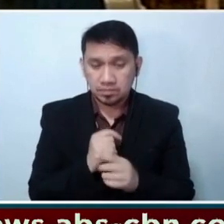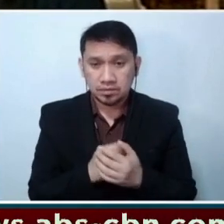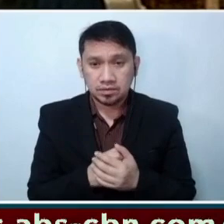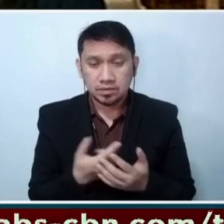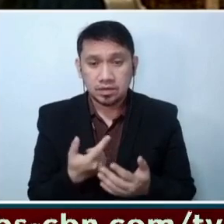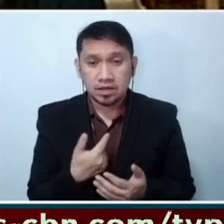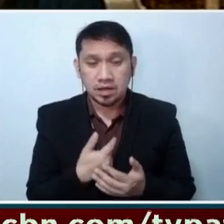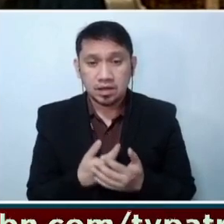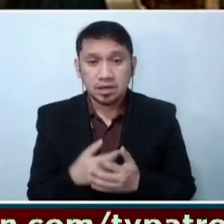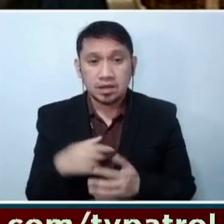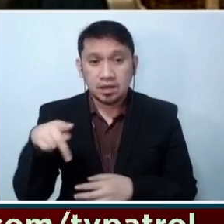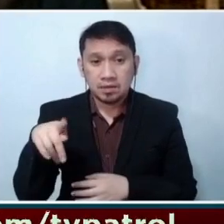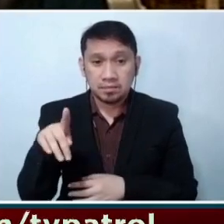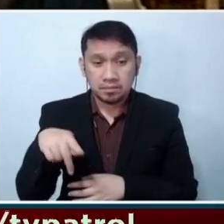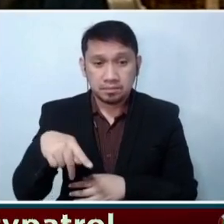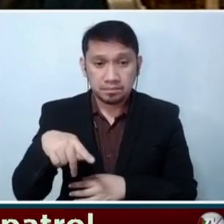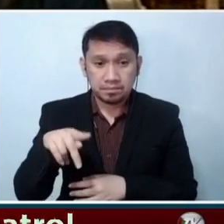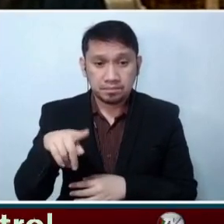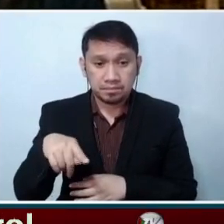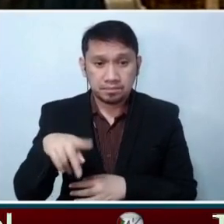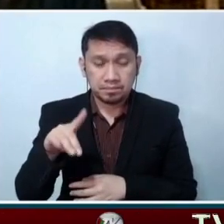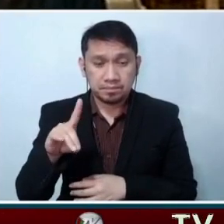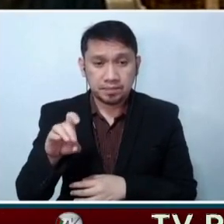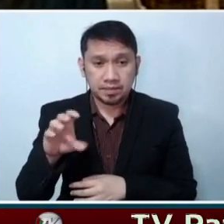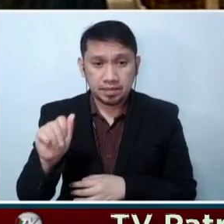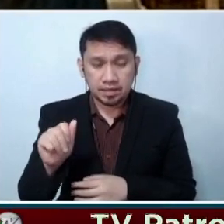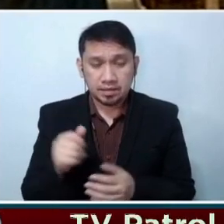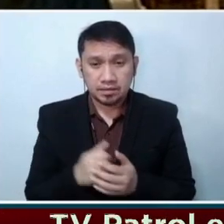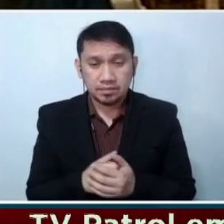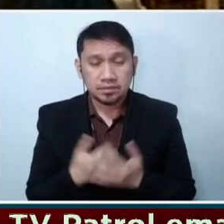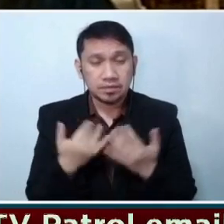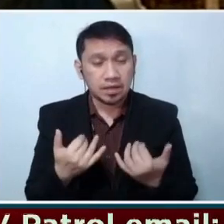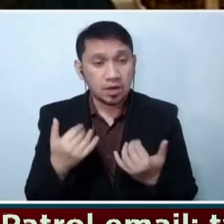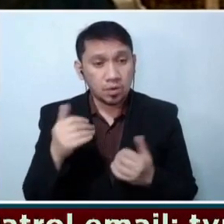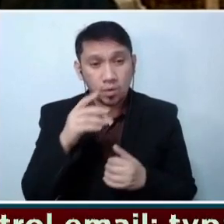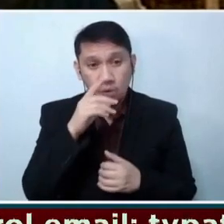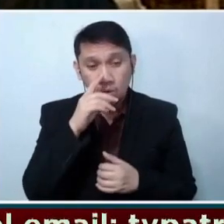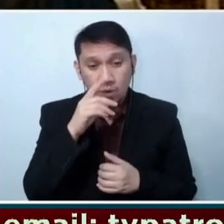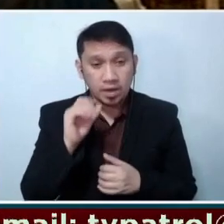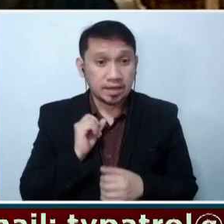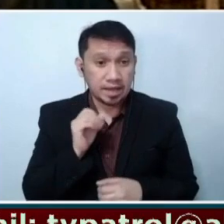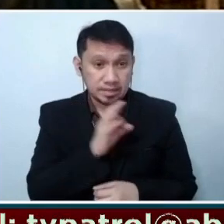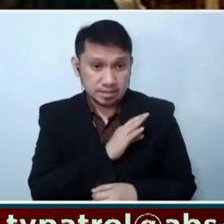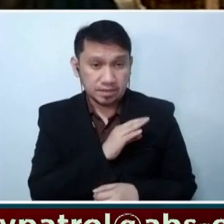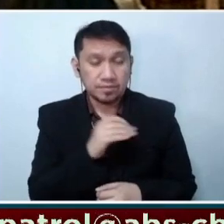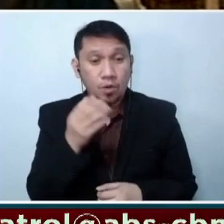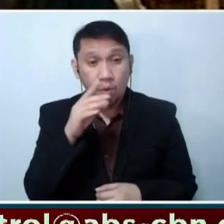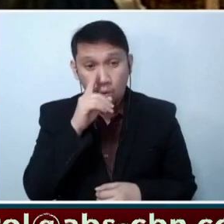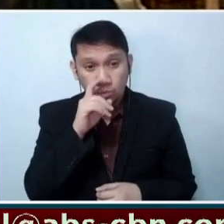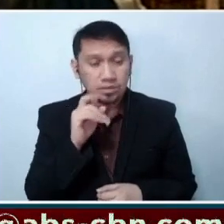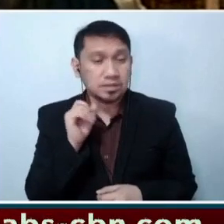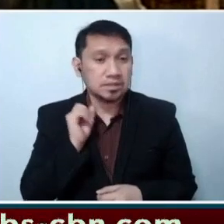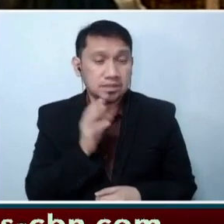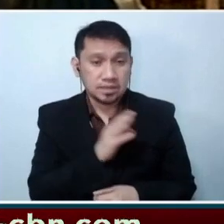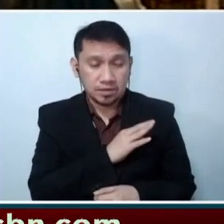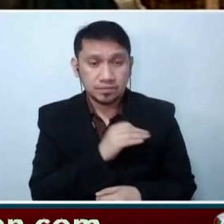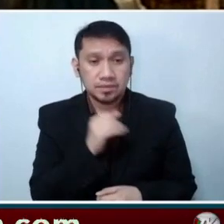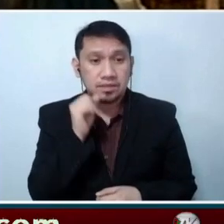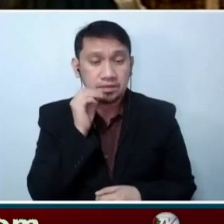Nakumpirma po ang PDEA na yung dating information officer ni Mayor Sara ay hindi po kasama